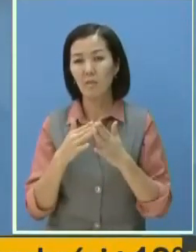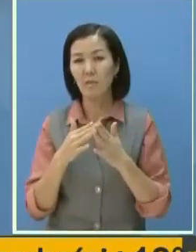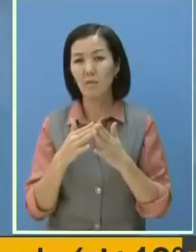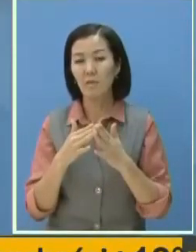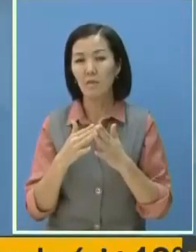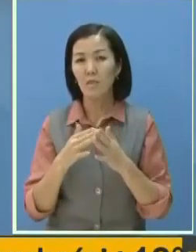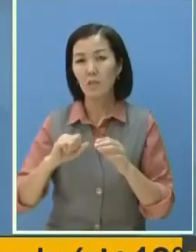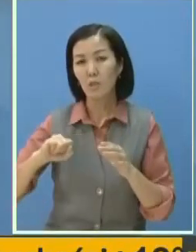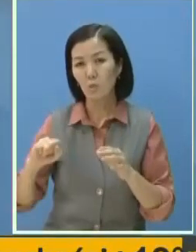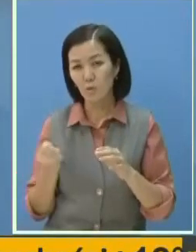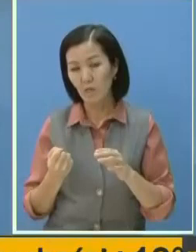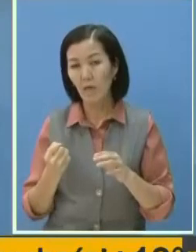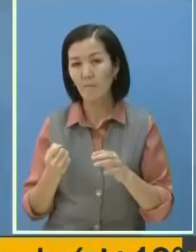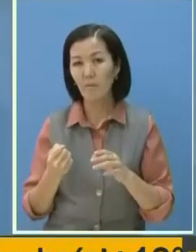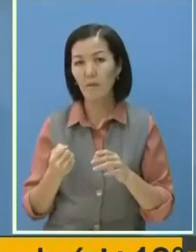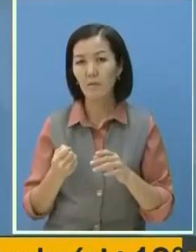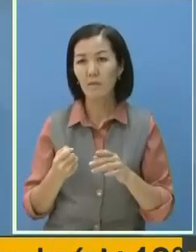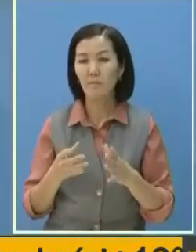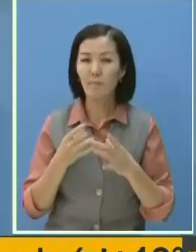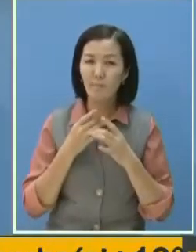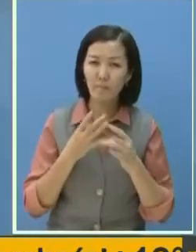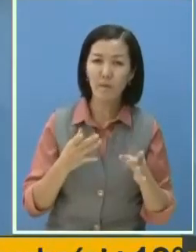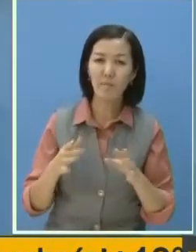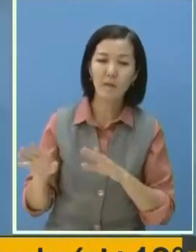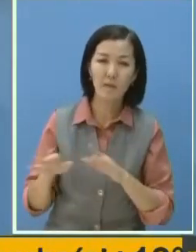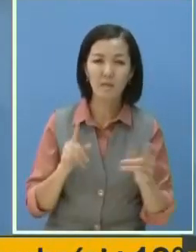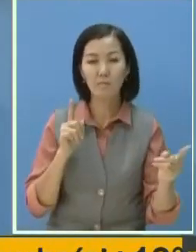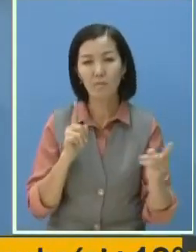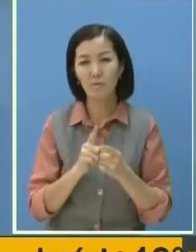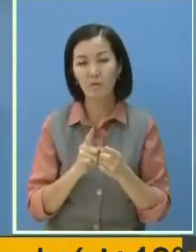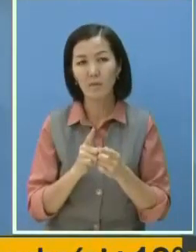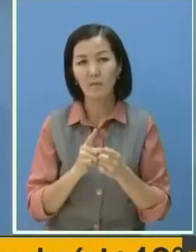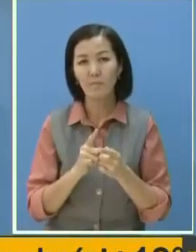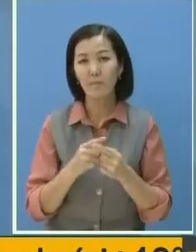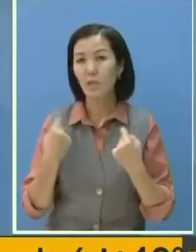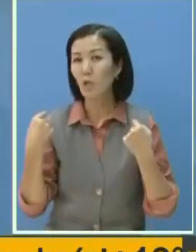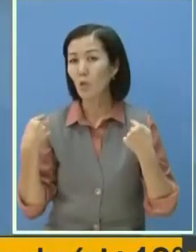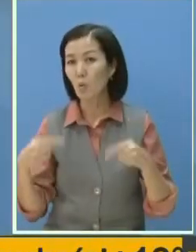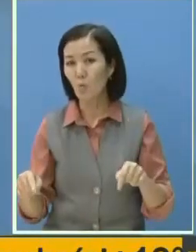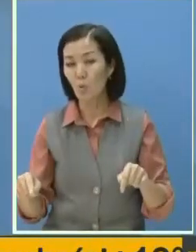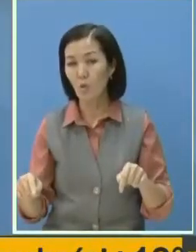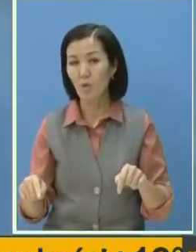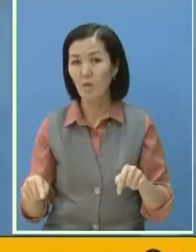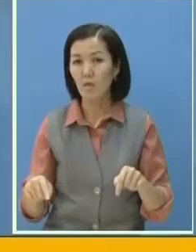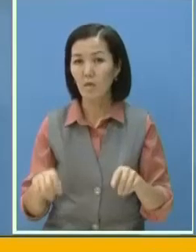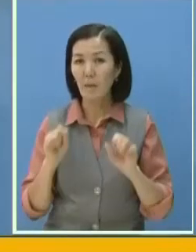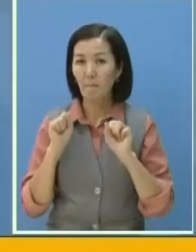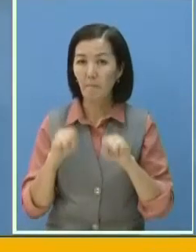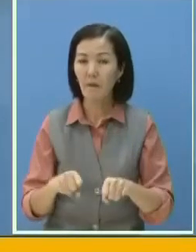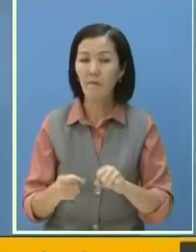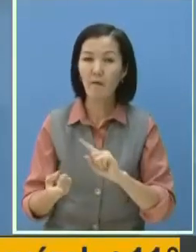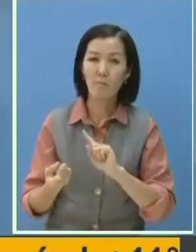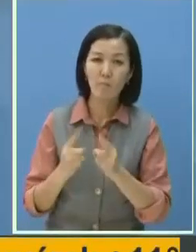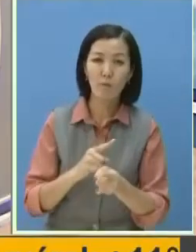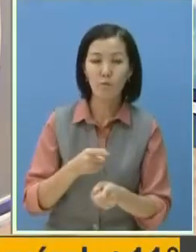друзьями, там, да, или сидите на что и там, или еще, то здесь уже ты попадаешь в другое поле, ты из поля права переходишь в поле